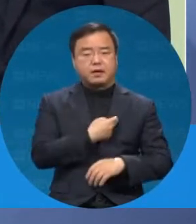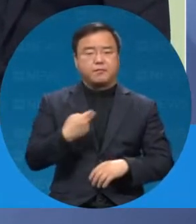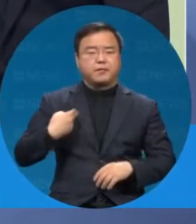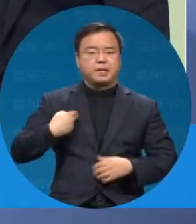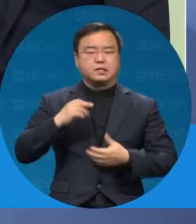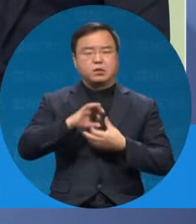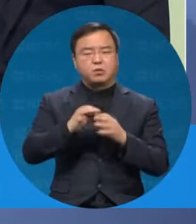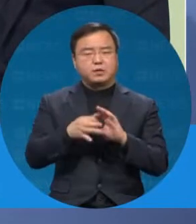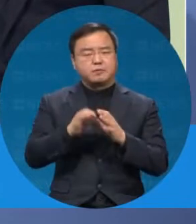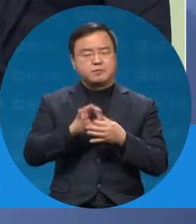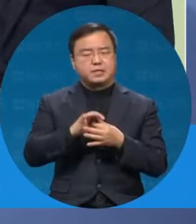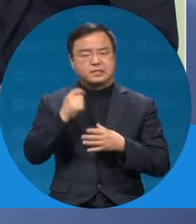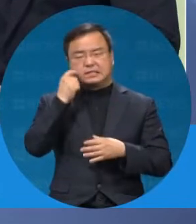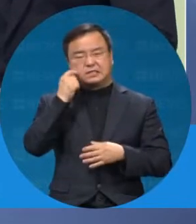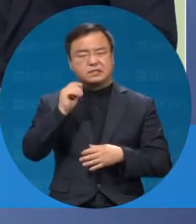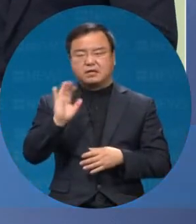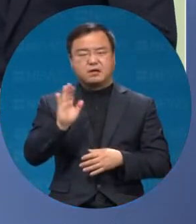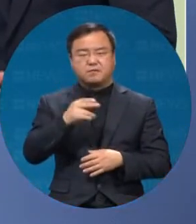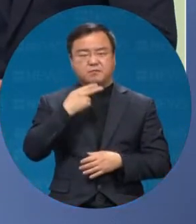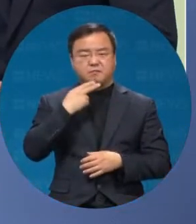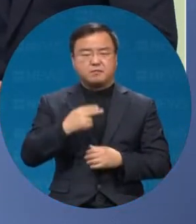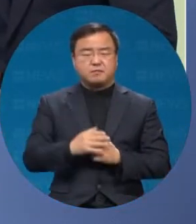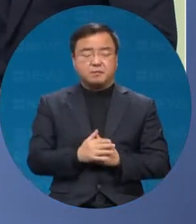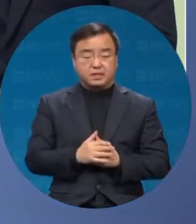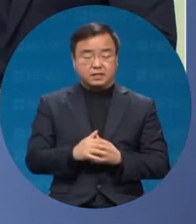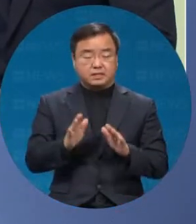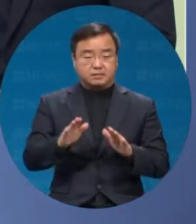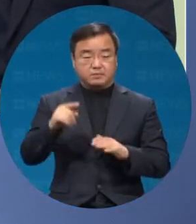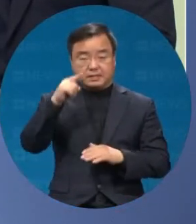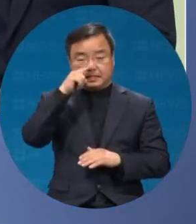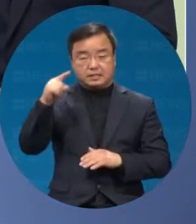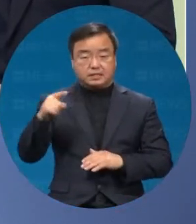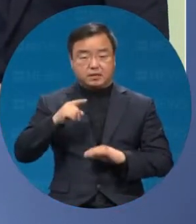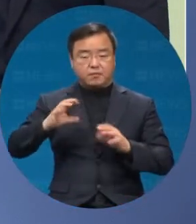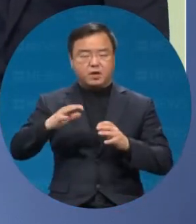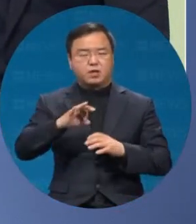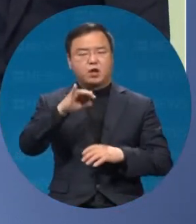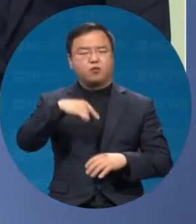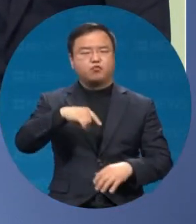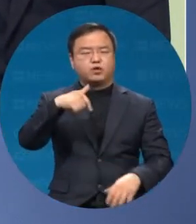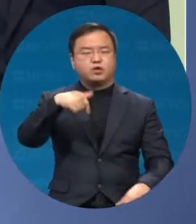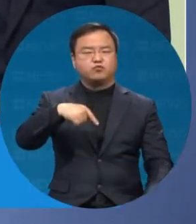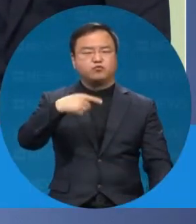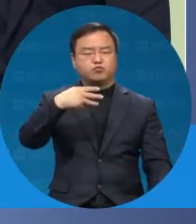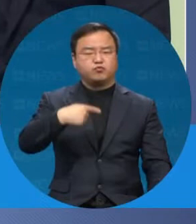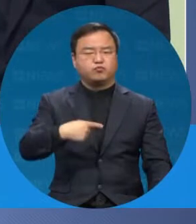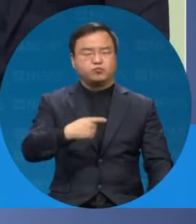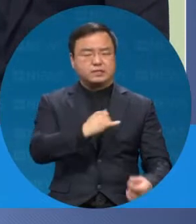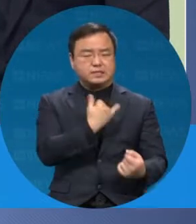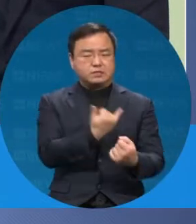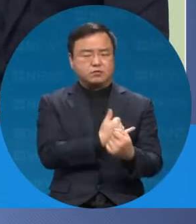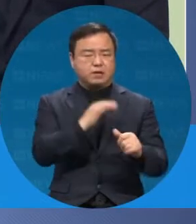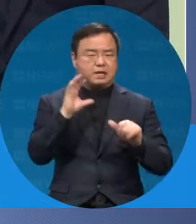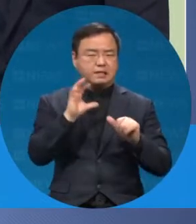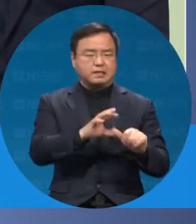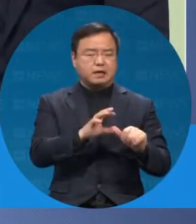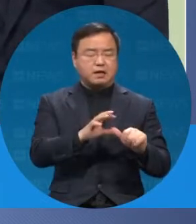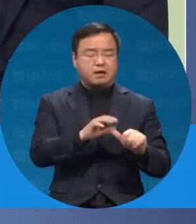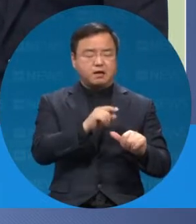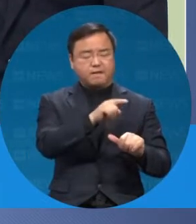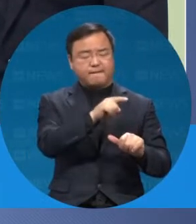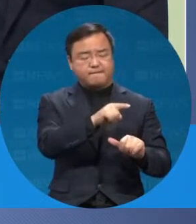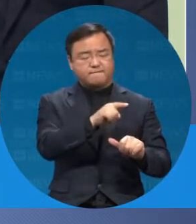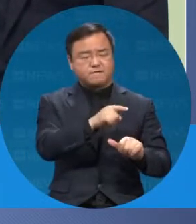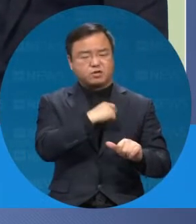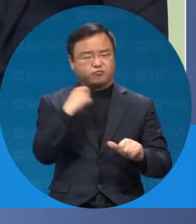흥행 참패 가 예견 됐는데요 서방 국가들이 위 굴에 위구르 해서 밥 벌어진 인권 탄압을 이유로 외교적 보이콧을